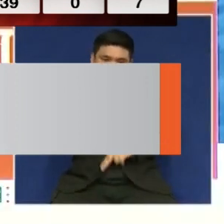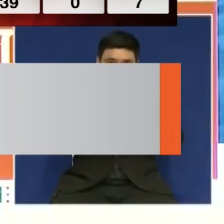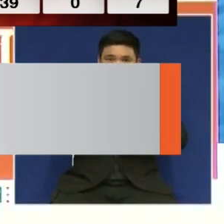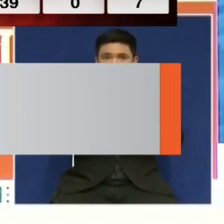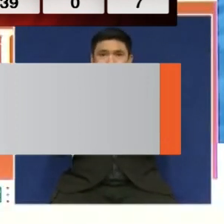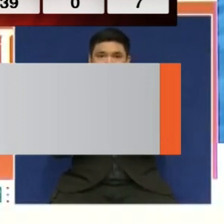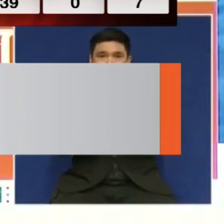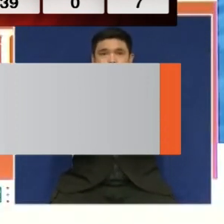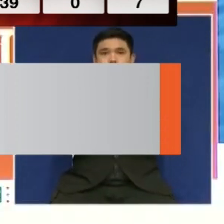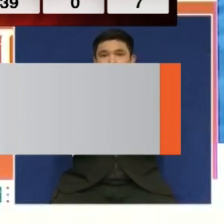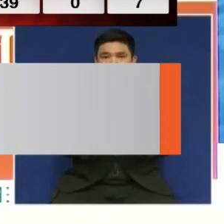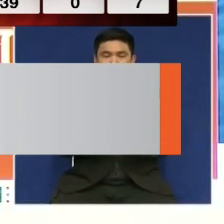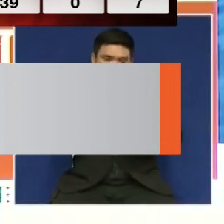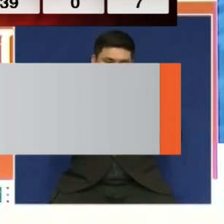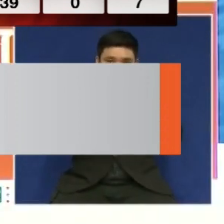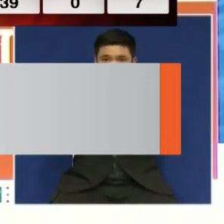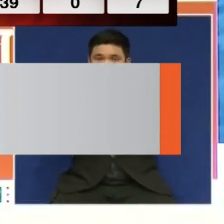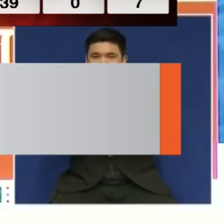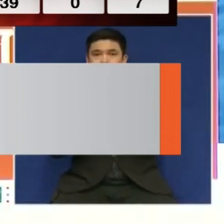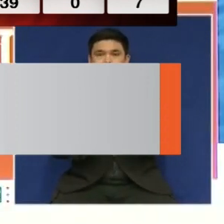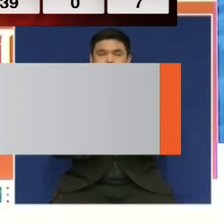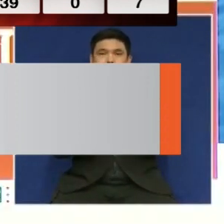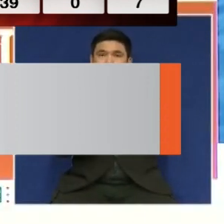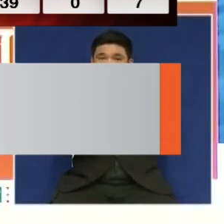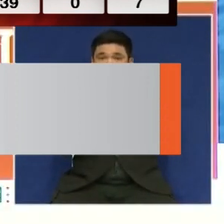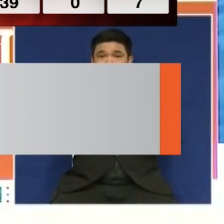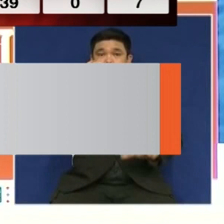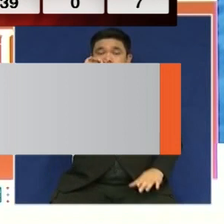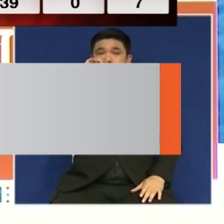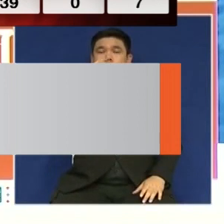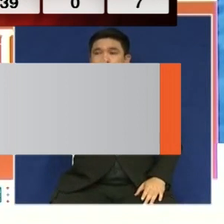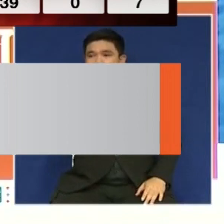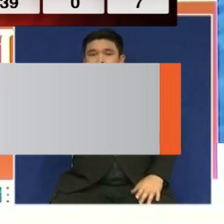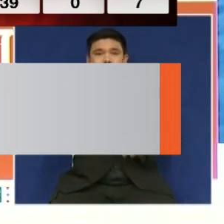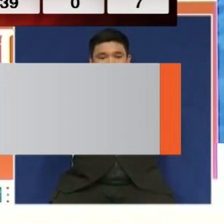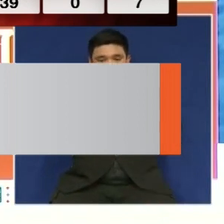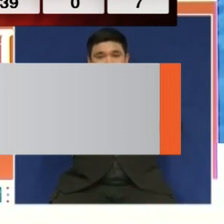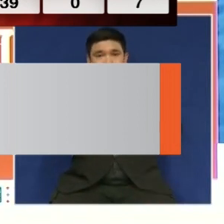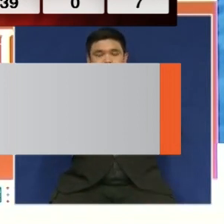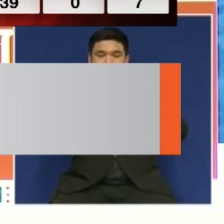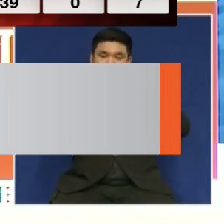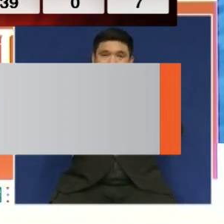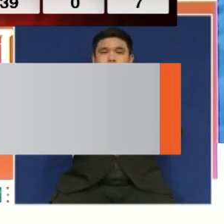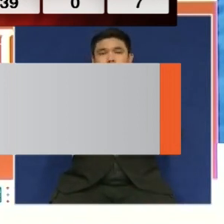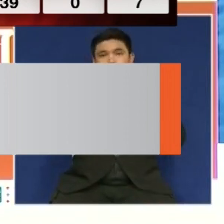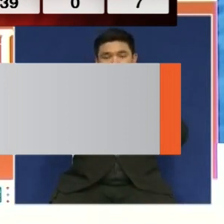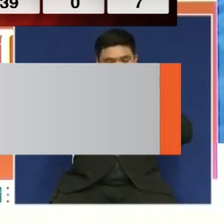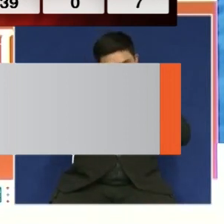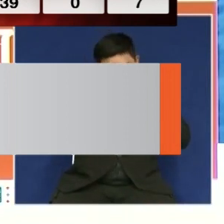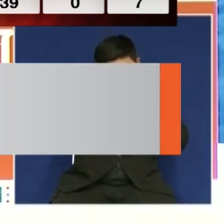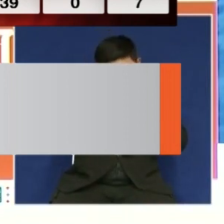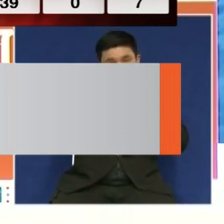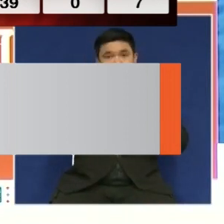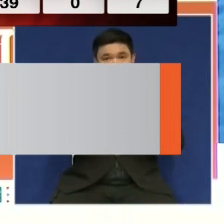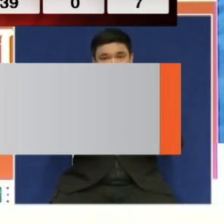อย่างจากโพรงจมูกด้านหลังนะครับเพื่อตรวจหาเชื้อนะครับดังนั้นก็ขอให้ประชาช